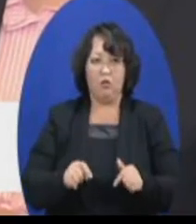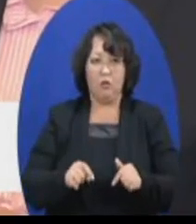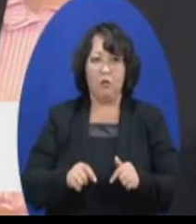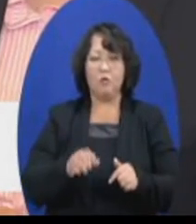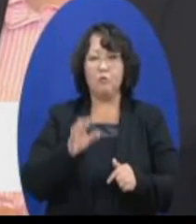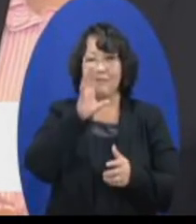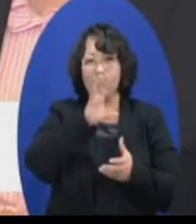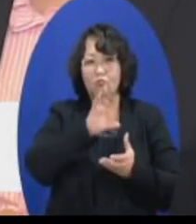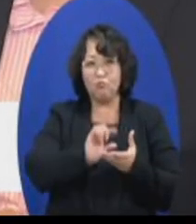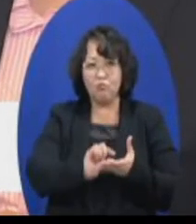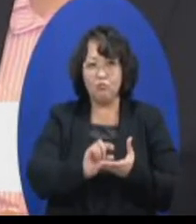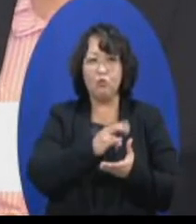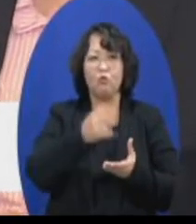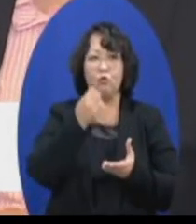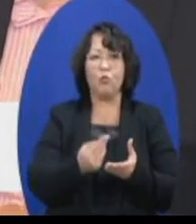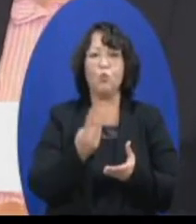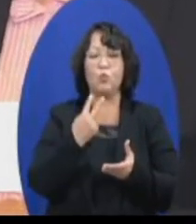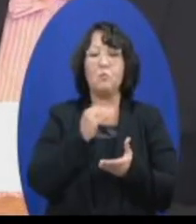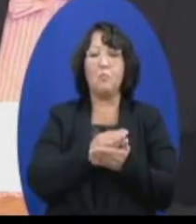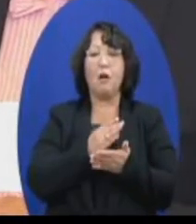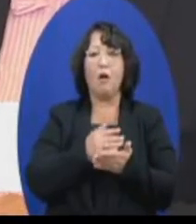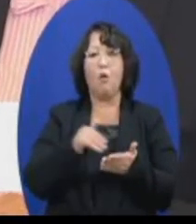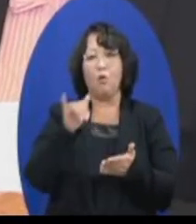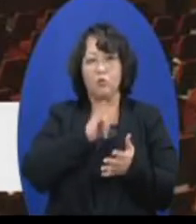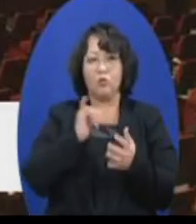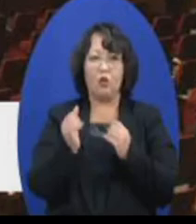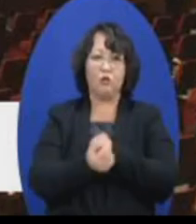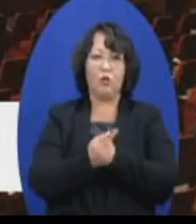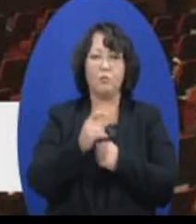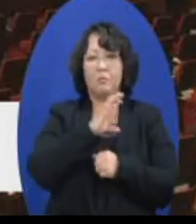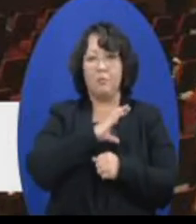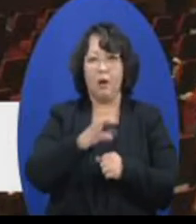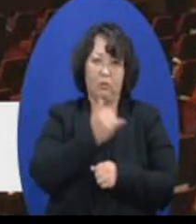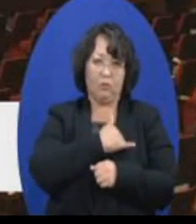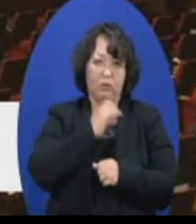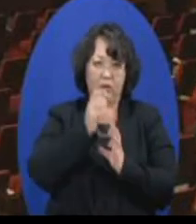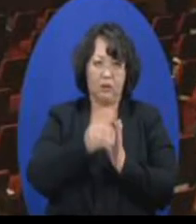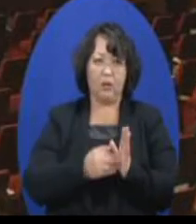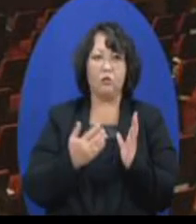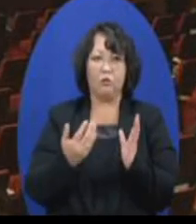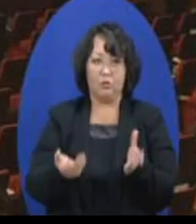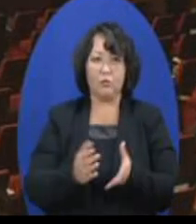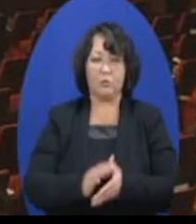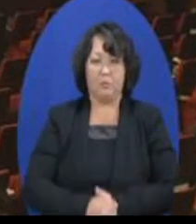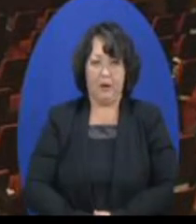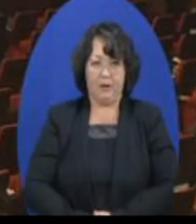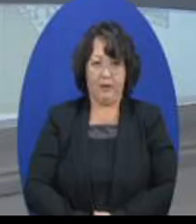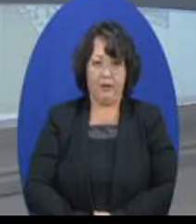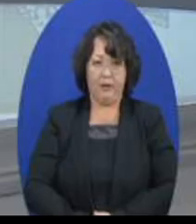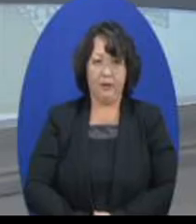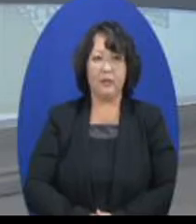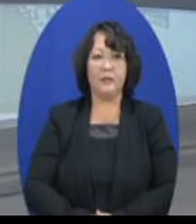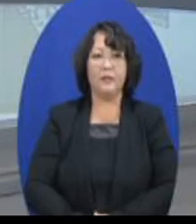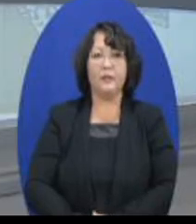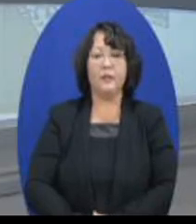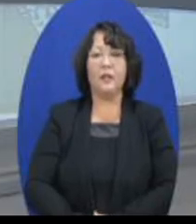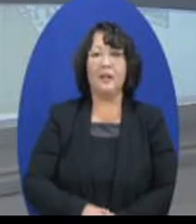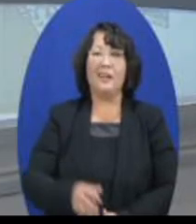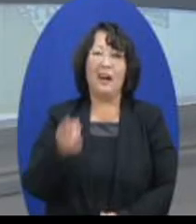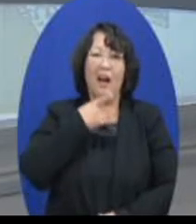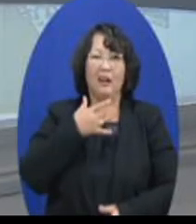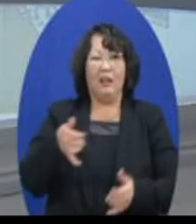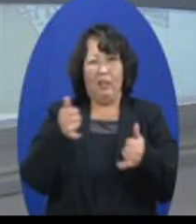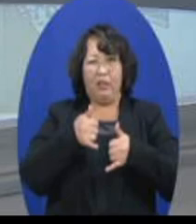одоогор багахан нөөц үлдсэн гэсэн тайлбарыг улсын онцгой комиссийн удирдлага өглөө. Мөн одоо сая хэлж тус чуулганаар батлагдсан.